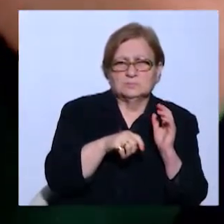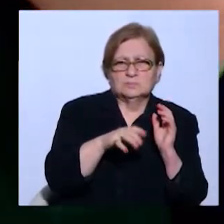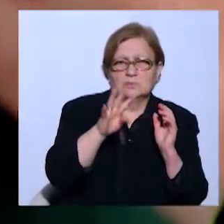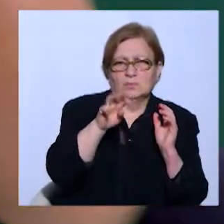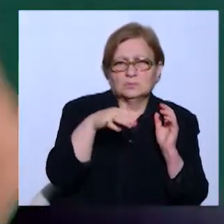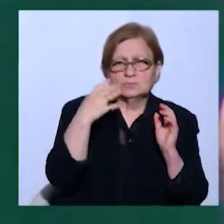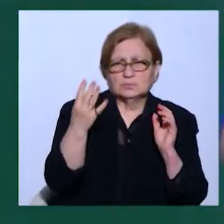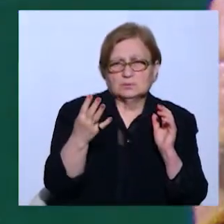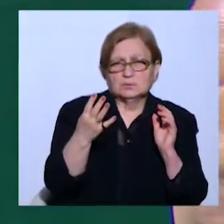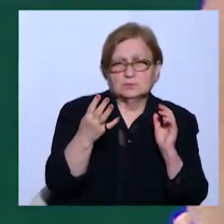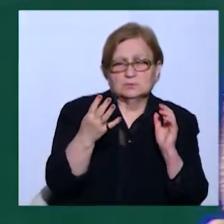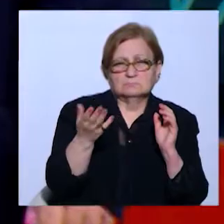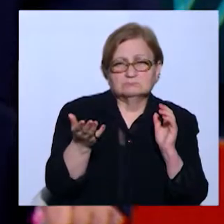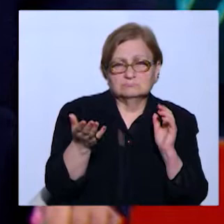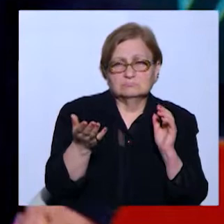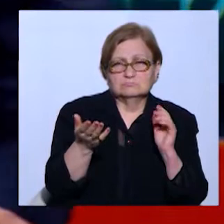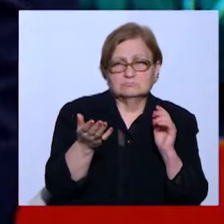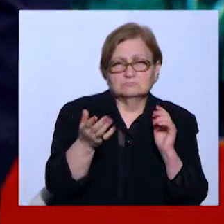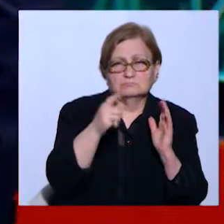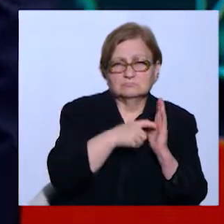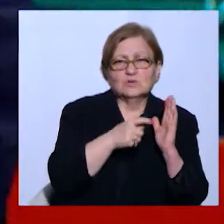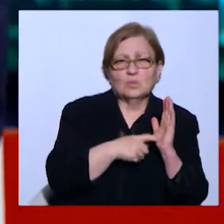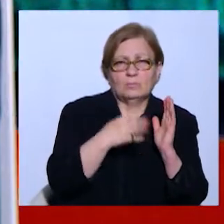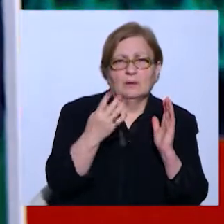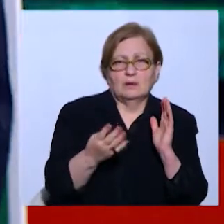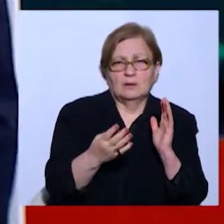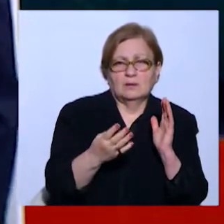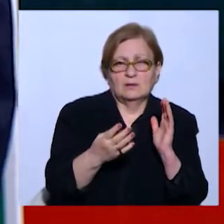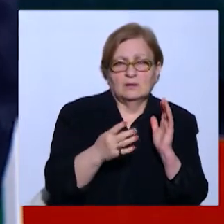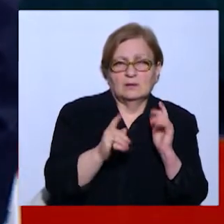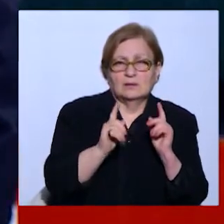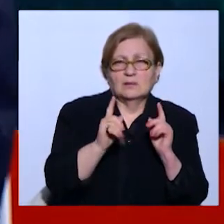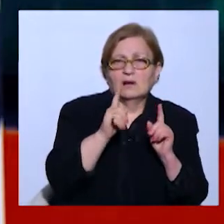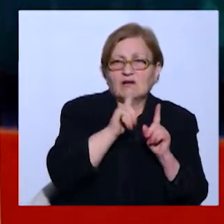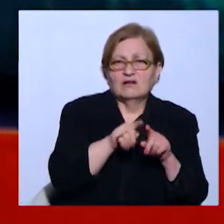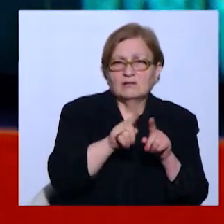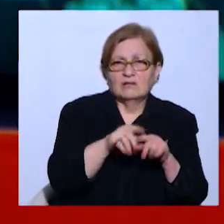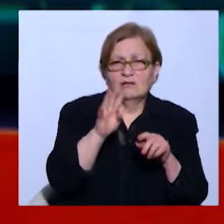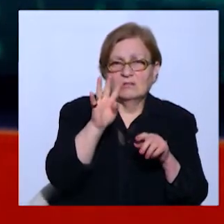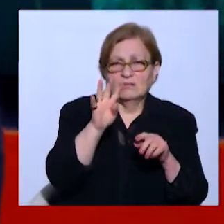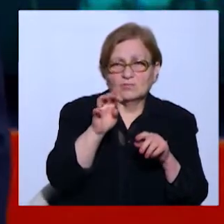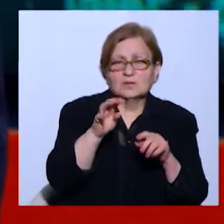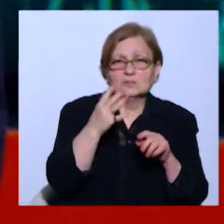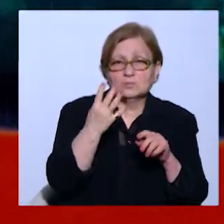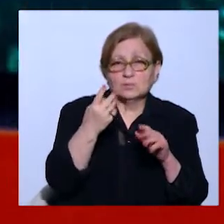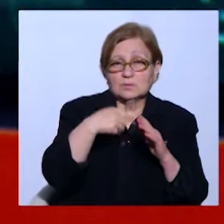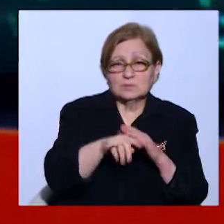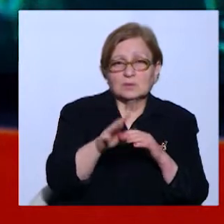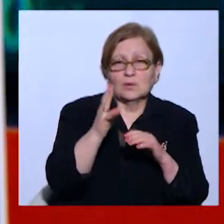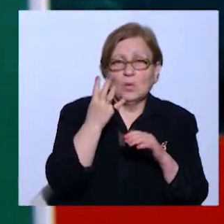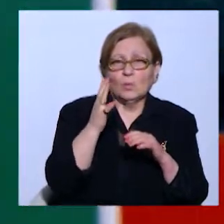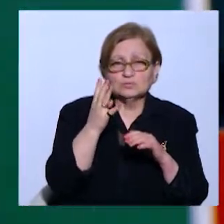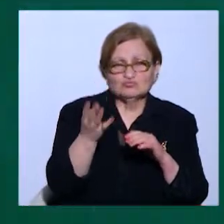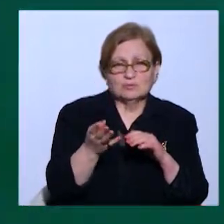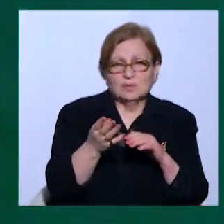404, დიახ 404 იქნება, იმიტომ 404 იყოფა 4-ზე. რაც იგივეა, 404 არის 4 ჯერადი.